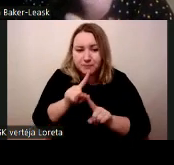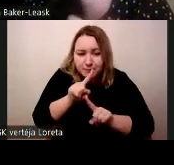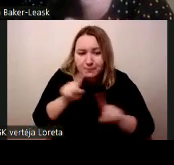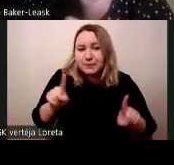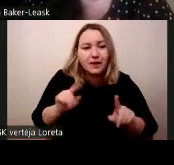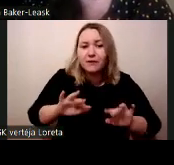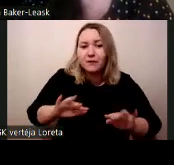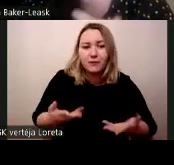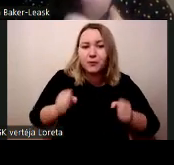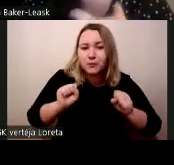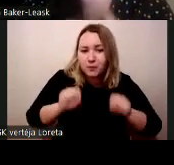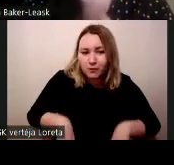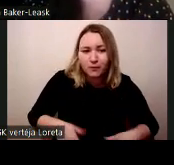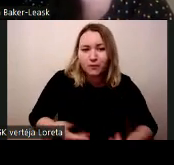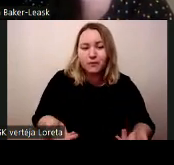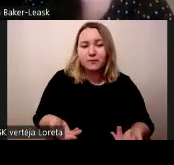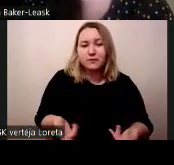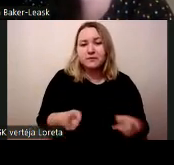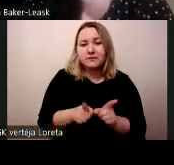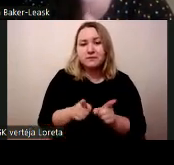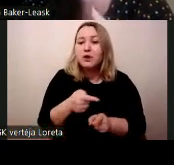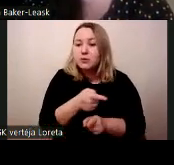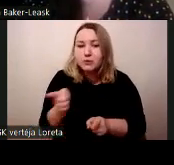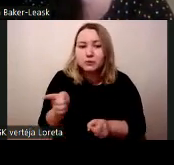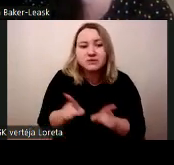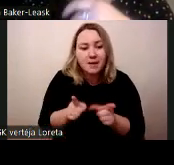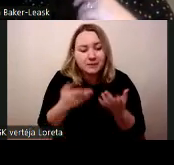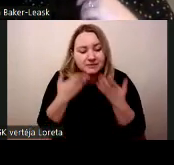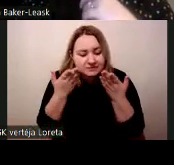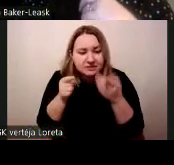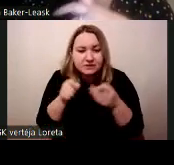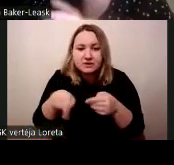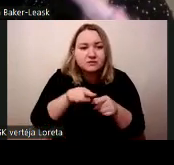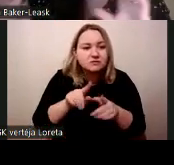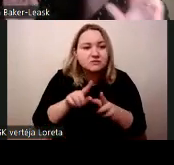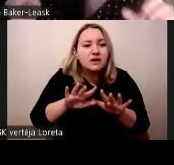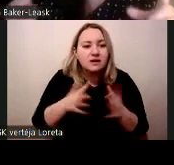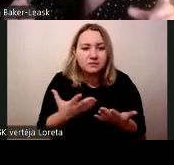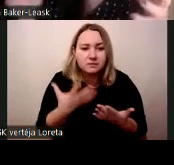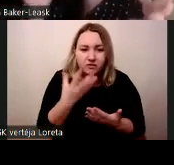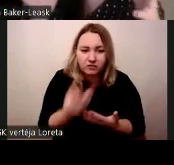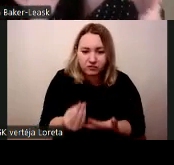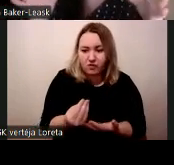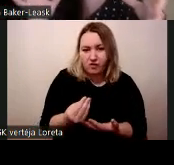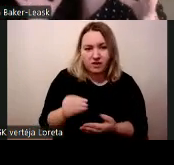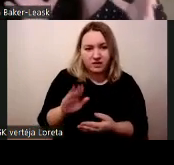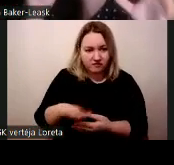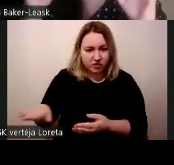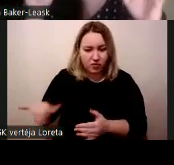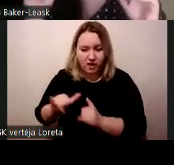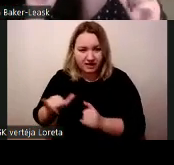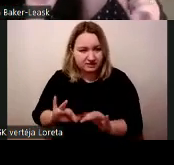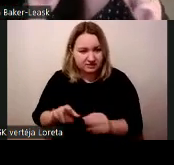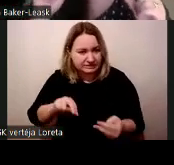ir kokie jūs esate kaip skaitytojai ir kaip tai keičia vaikų elgesį ir kaip